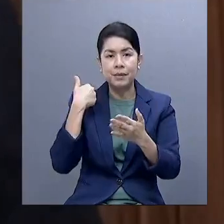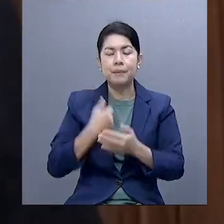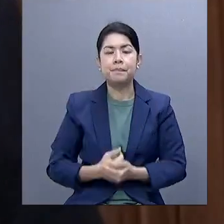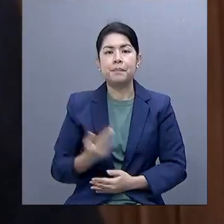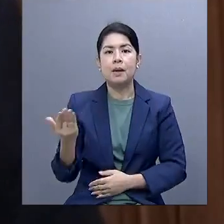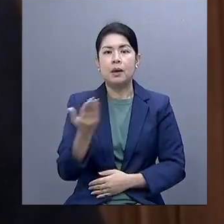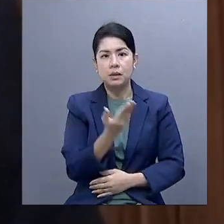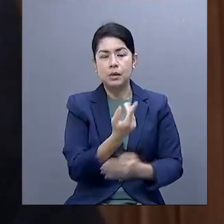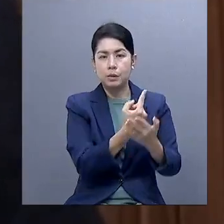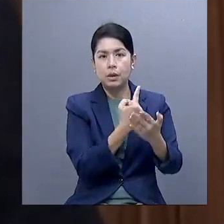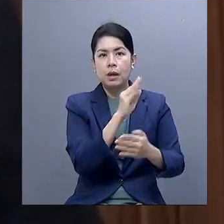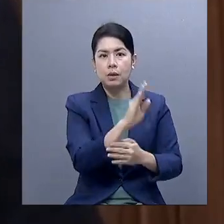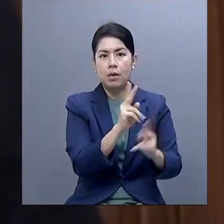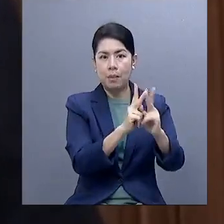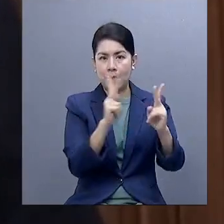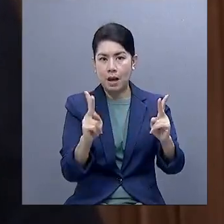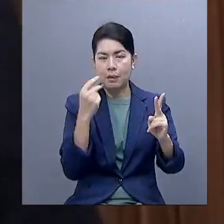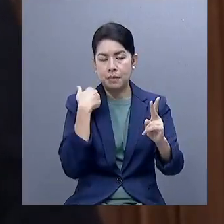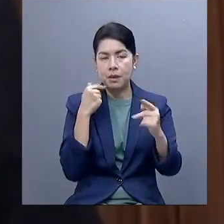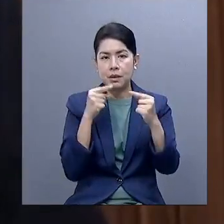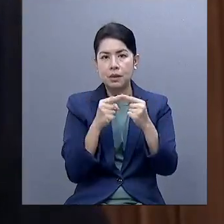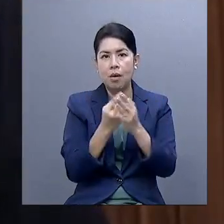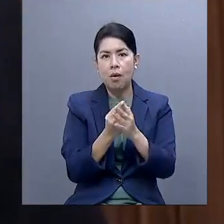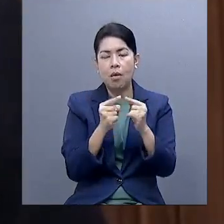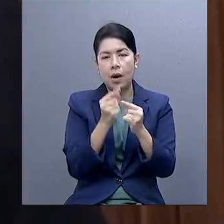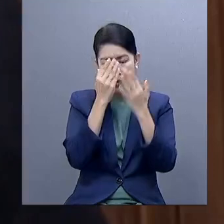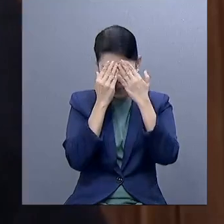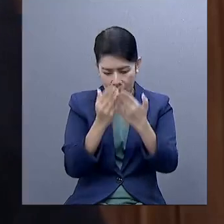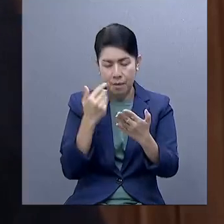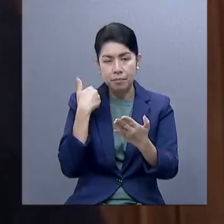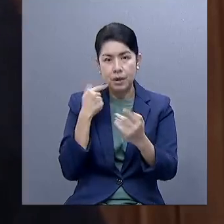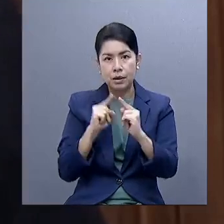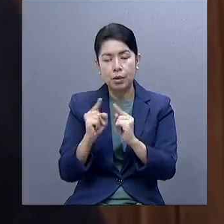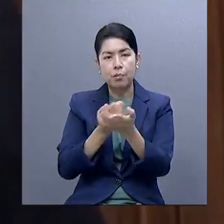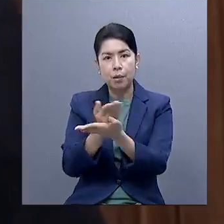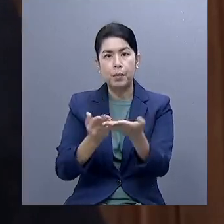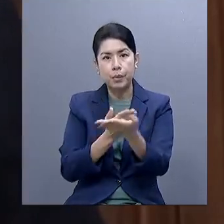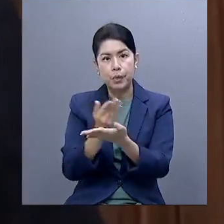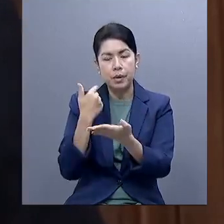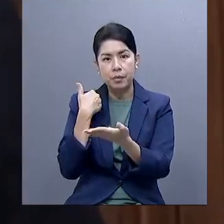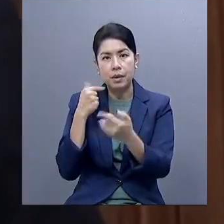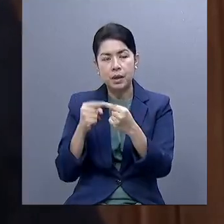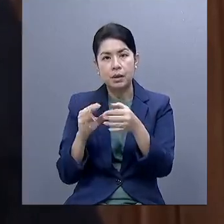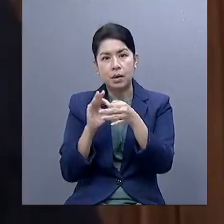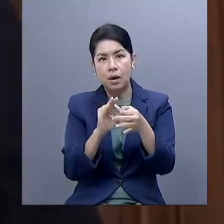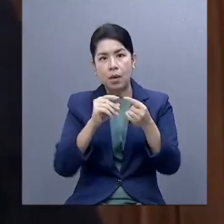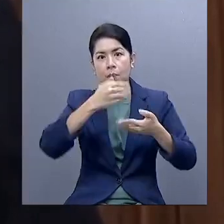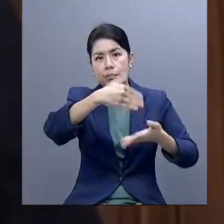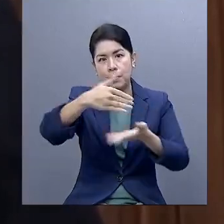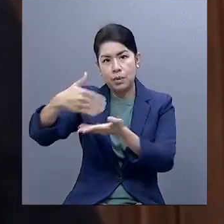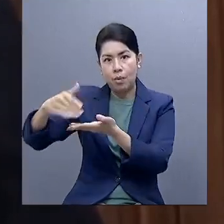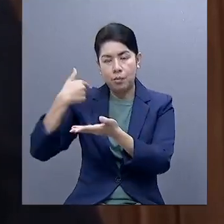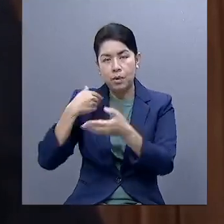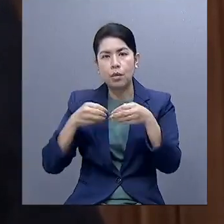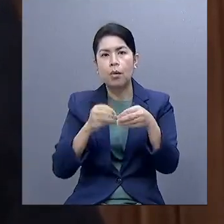สำนักงานอิสลามการเนี่ยมาเป็นผู้แทนในการเจรจาเปิดตลาดในกลุ่มอ่าวกลุ่มตะวันออกกลางเนี่ย